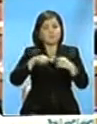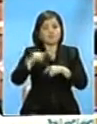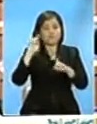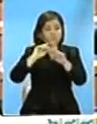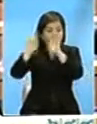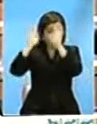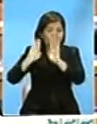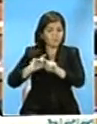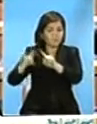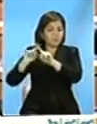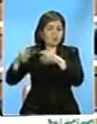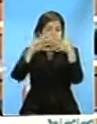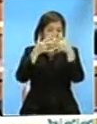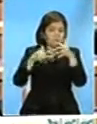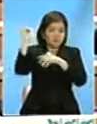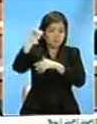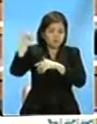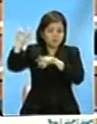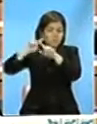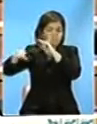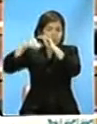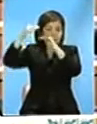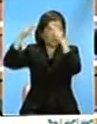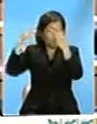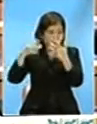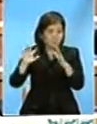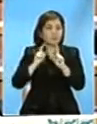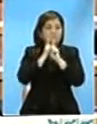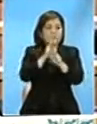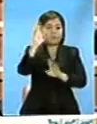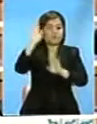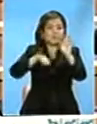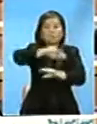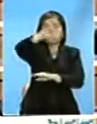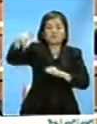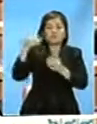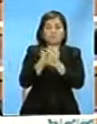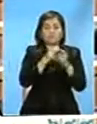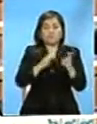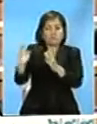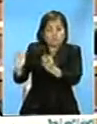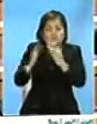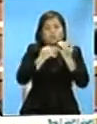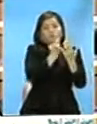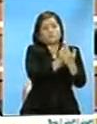มันยุโรปอเมริกาและหลายประเทศที่เขาเจริญรุ่งเรืองใช้ระบอบประชาธิปไตยทั้งหมดเราก็ต้องมีตัวแทน